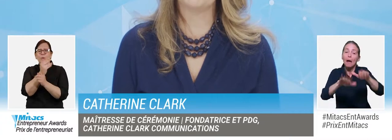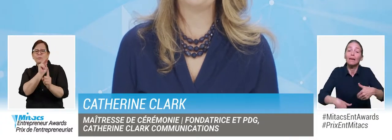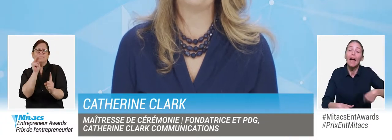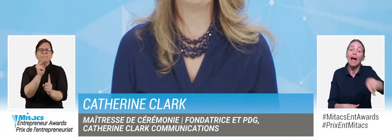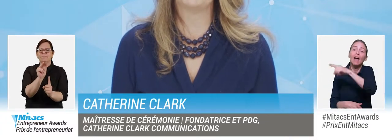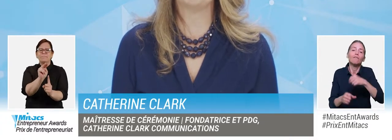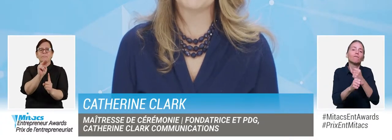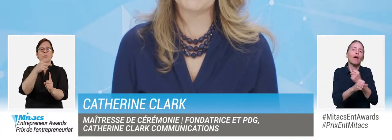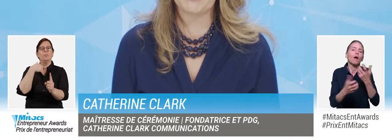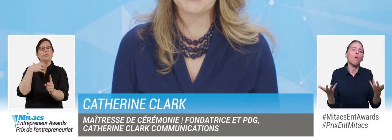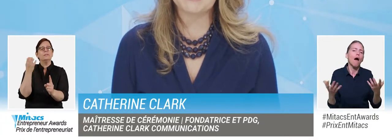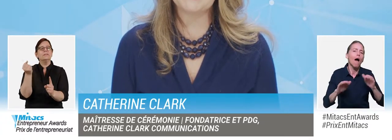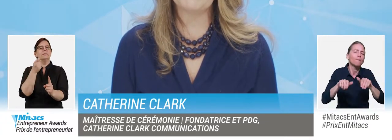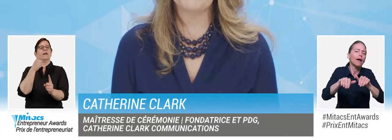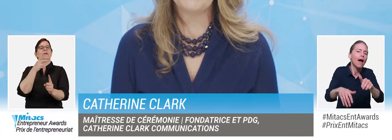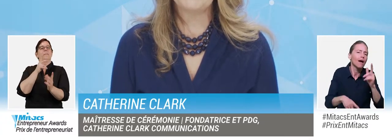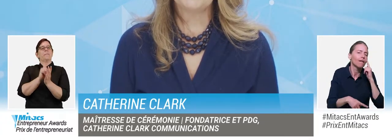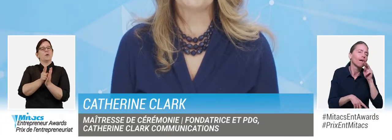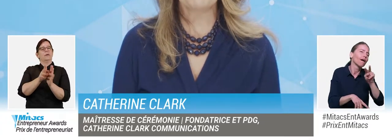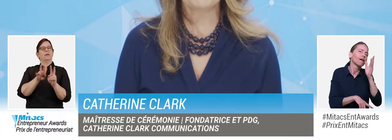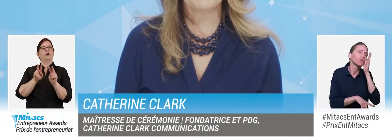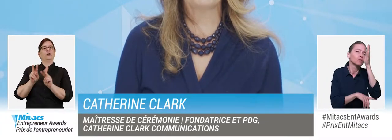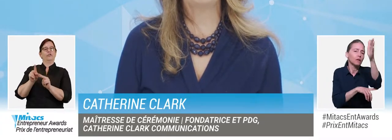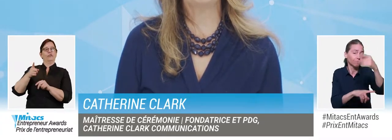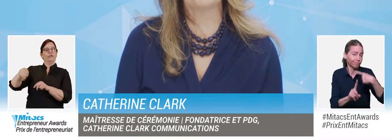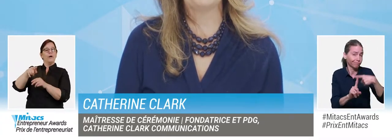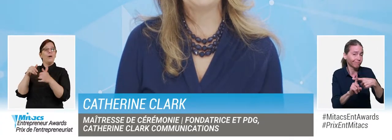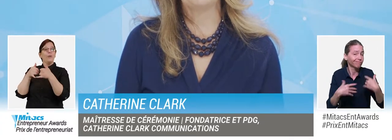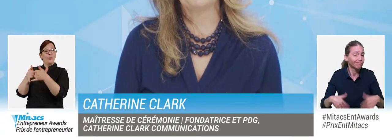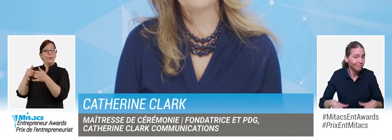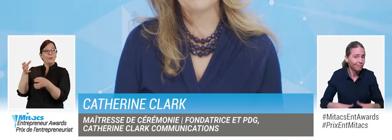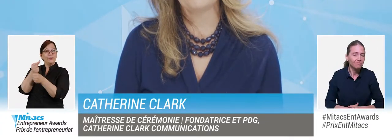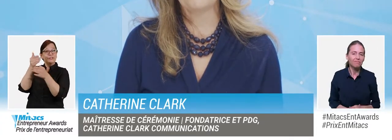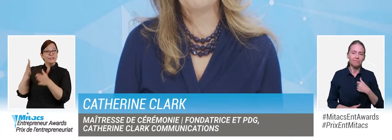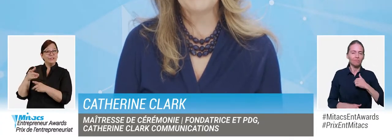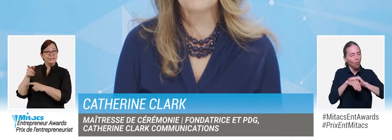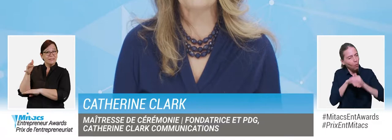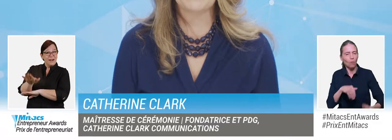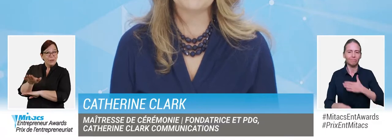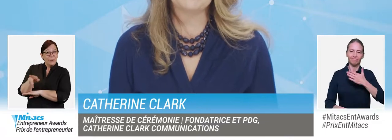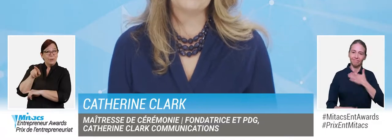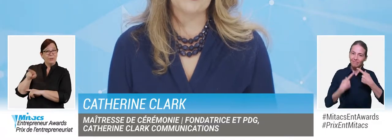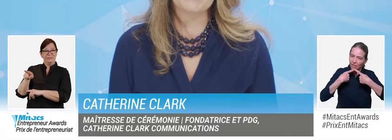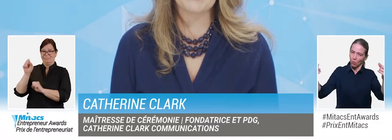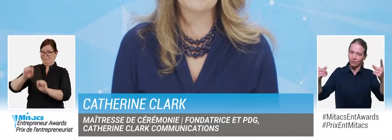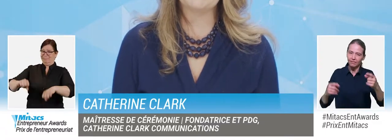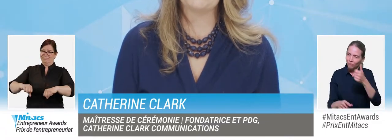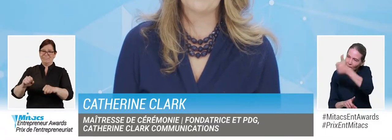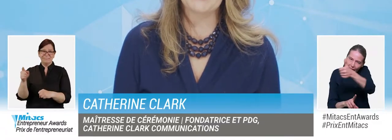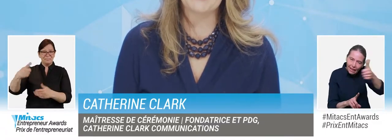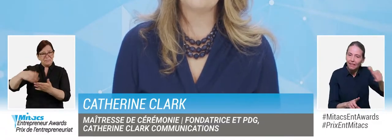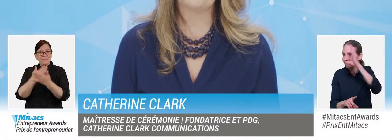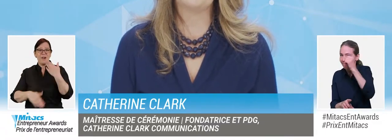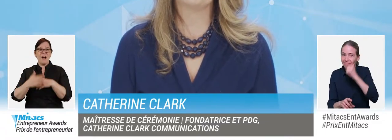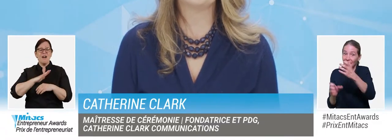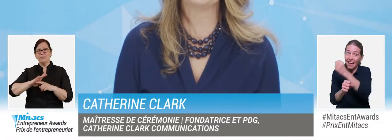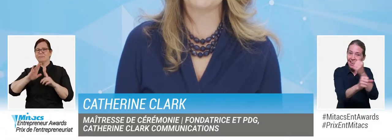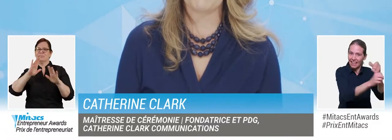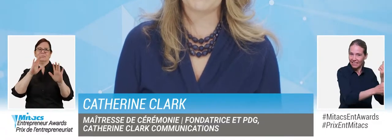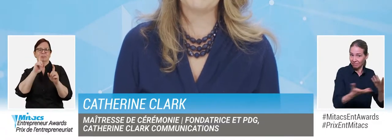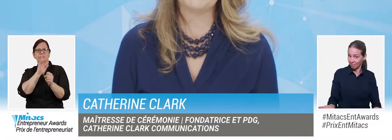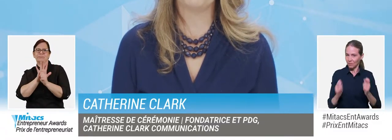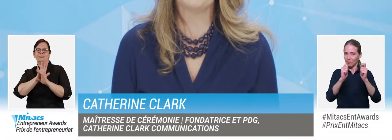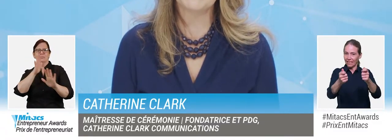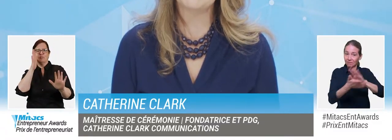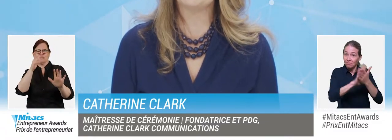l'avant avec une nouvelle perspective, j'aimerais que vous preniez le temps de bien regarder les lauréats et les lauréates des prix